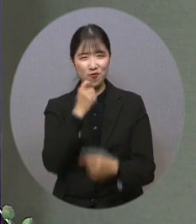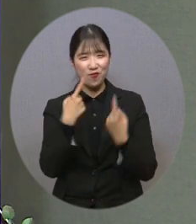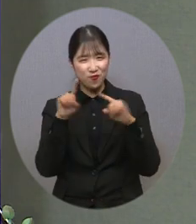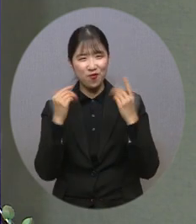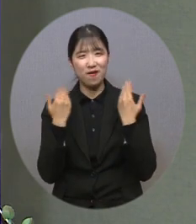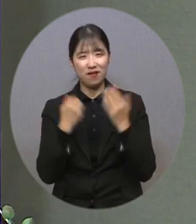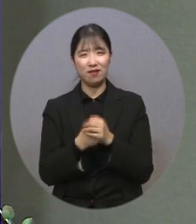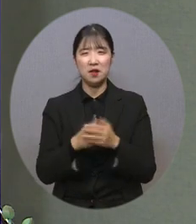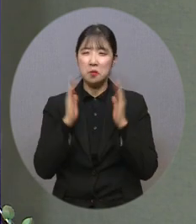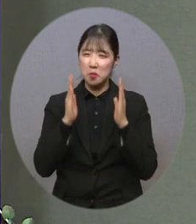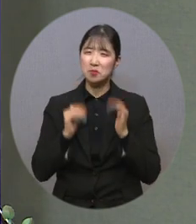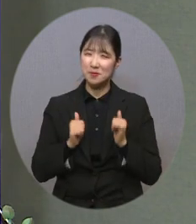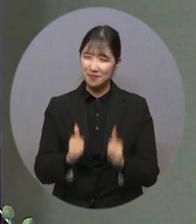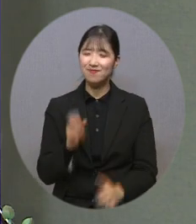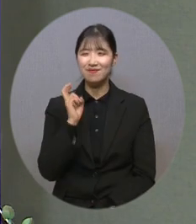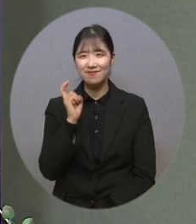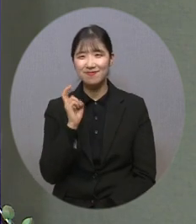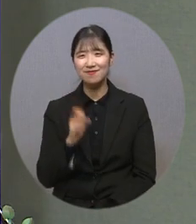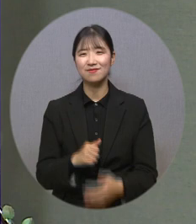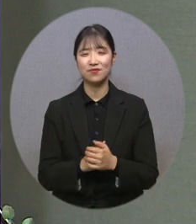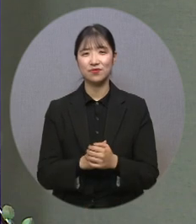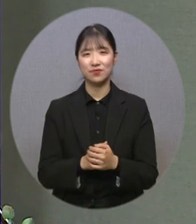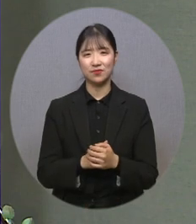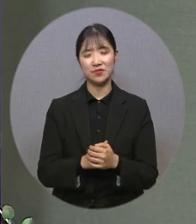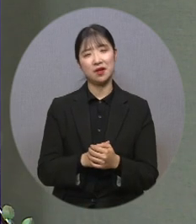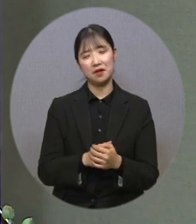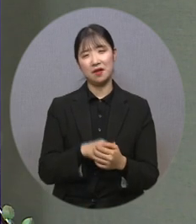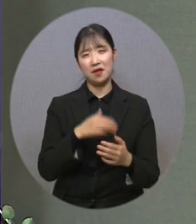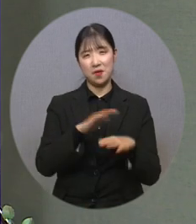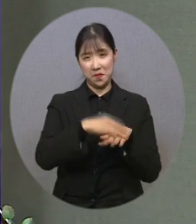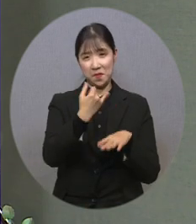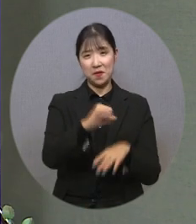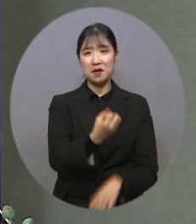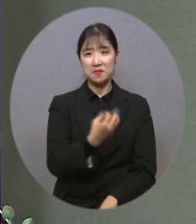네. 뭐 공부를 좀 열심히 했나 봐요. 네, 네. 근데 얘기를 들으니까